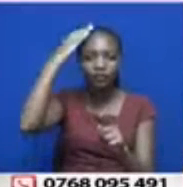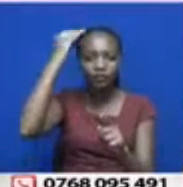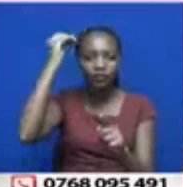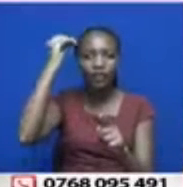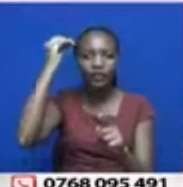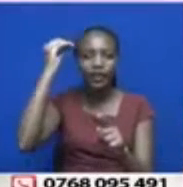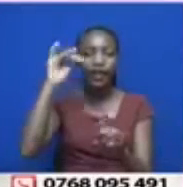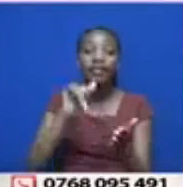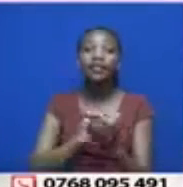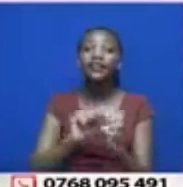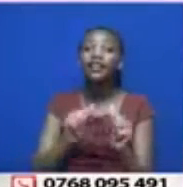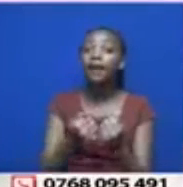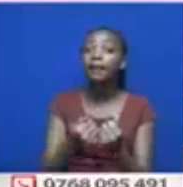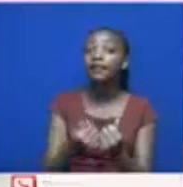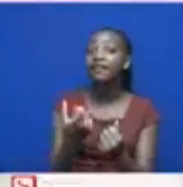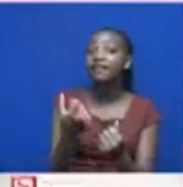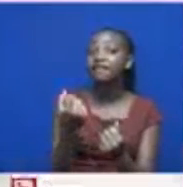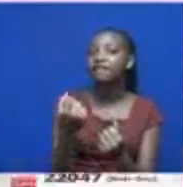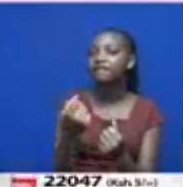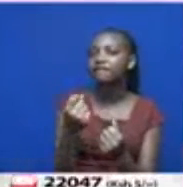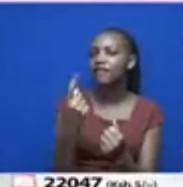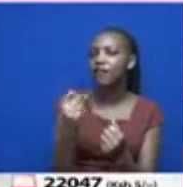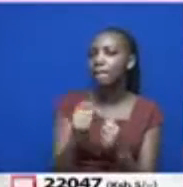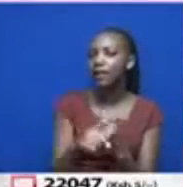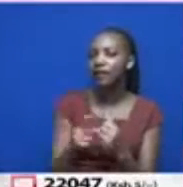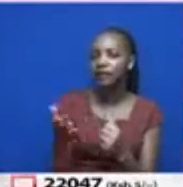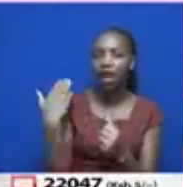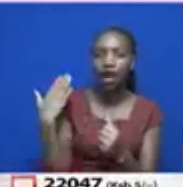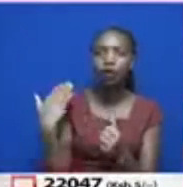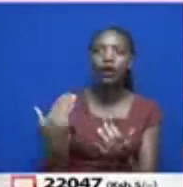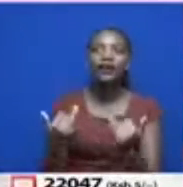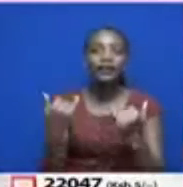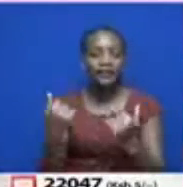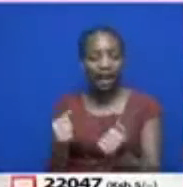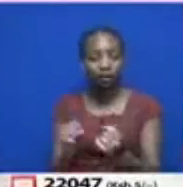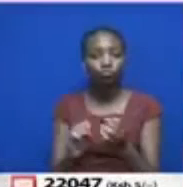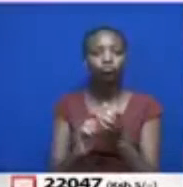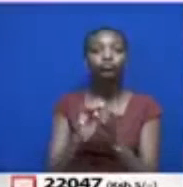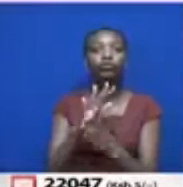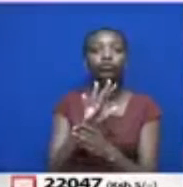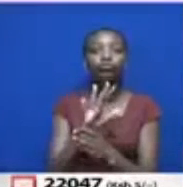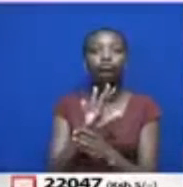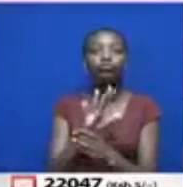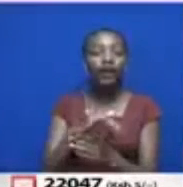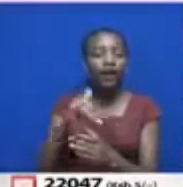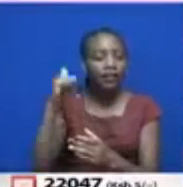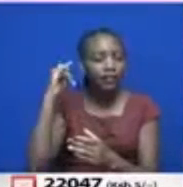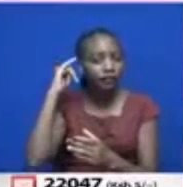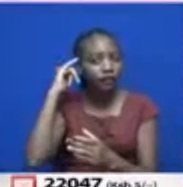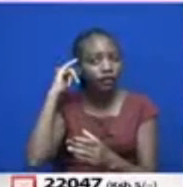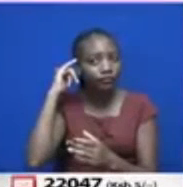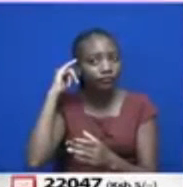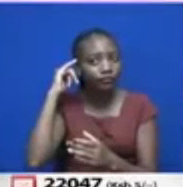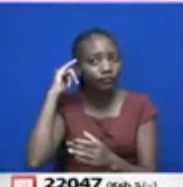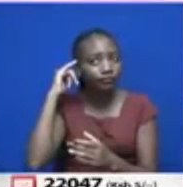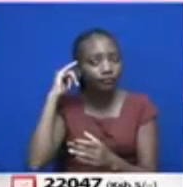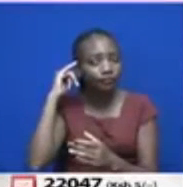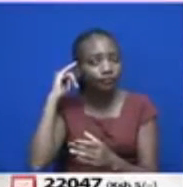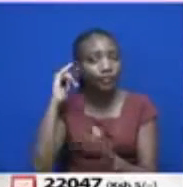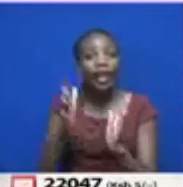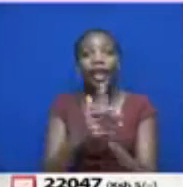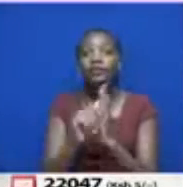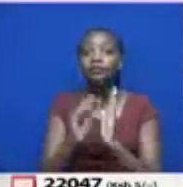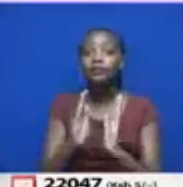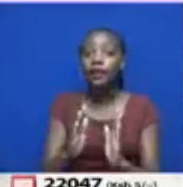mbili tu ambayo imeweza kupita. Sasa hivi kwa njia ya simu mhadhiri wa chuo cha Masinde Muliro anafahamika kama